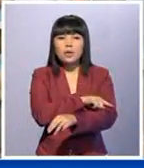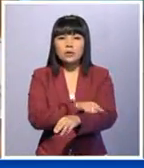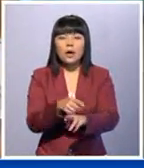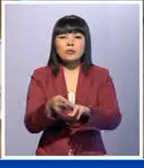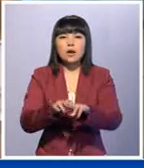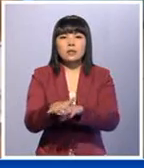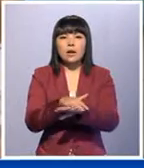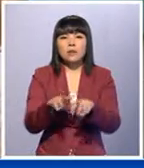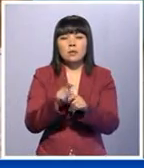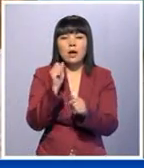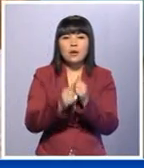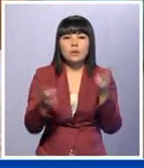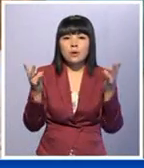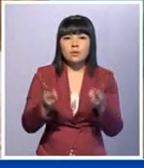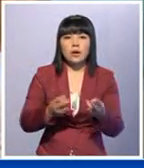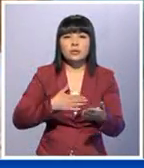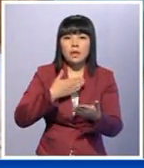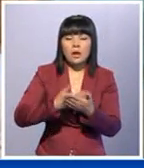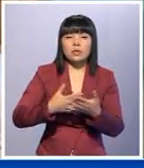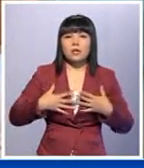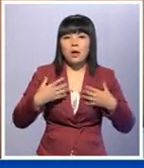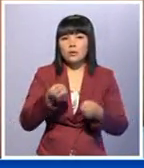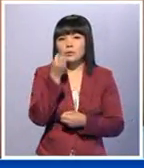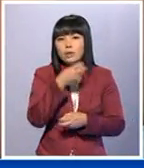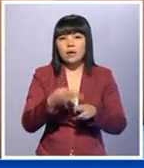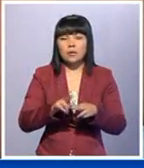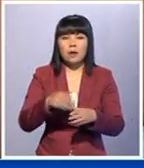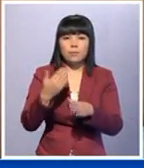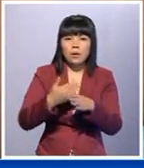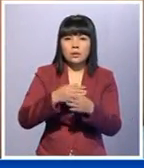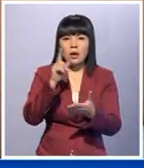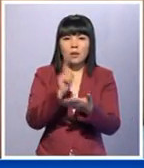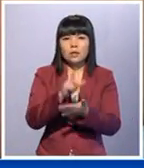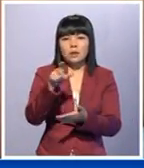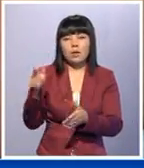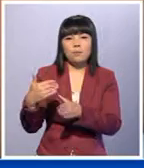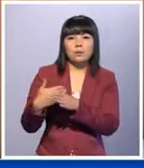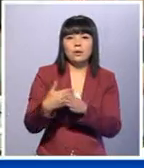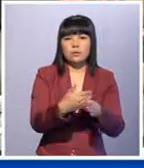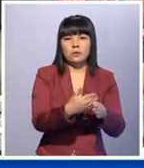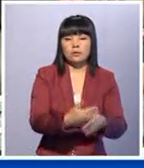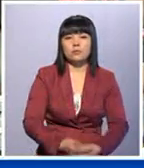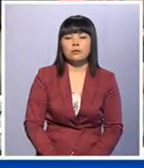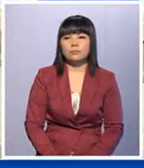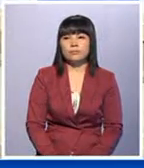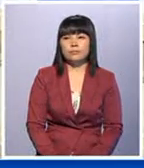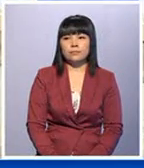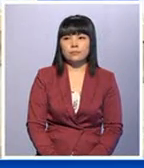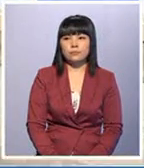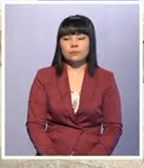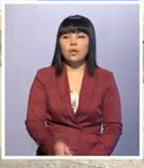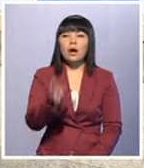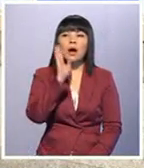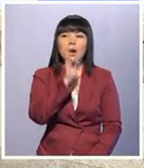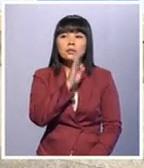бітпейді. Біз денсаулығымыз жақсы болса, әркезде қан тапсыруға әзірміз, дейді донорлар. Ана өмірін